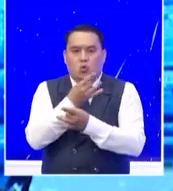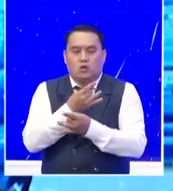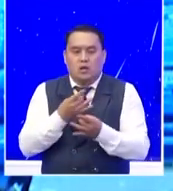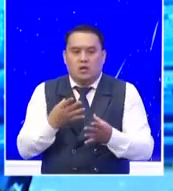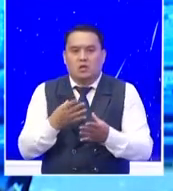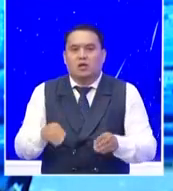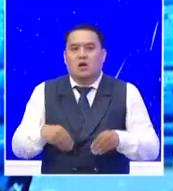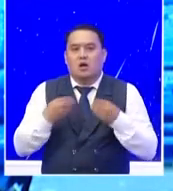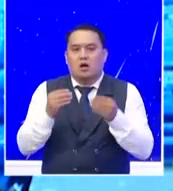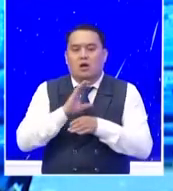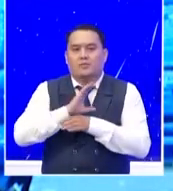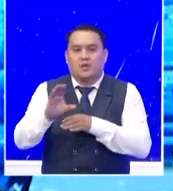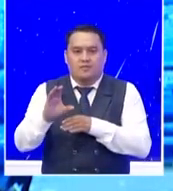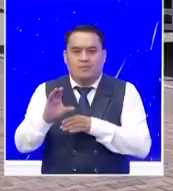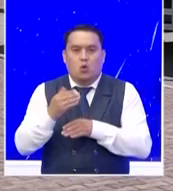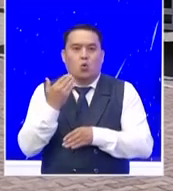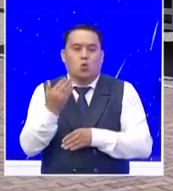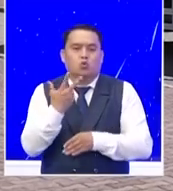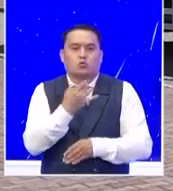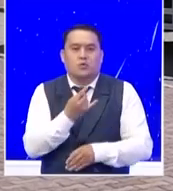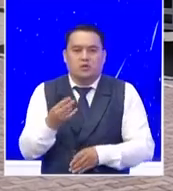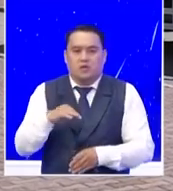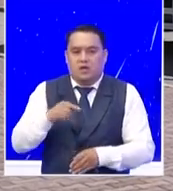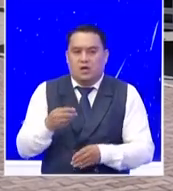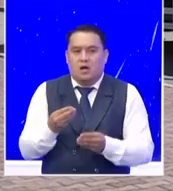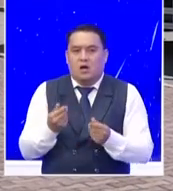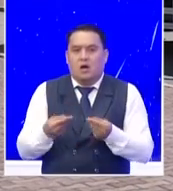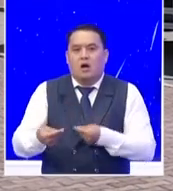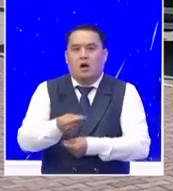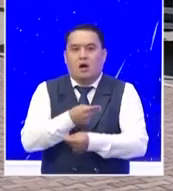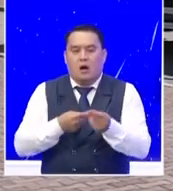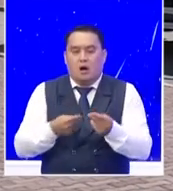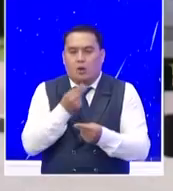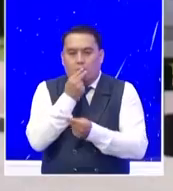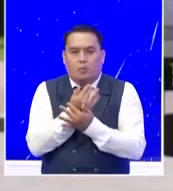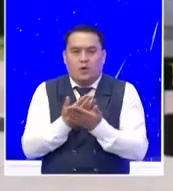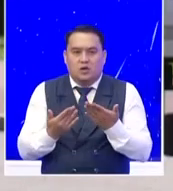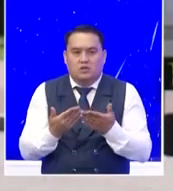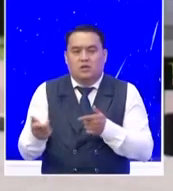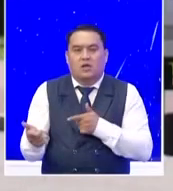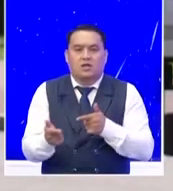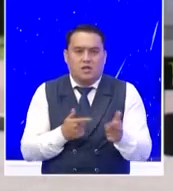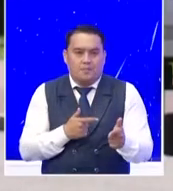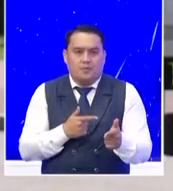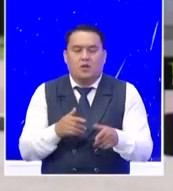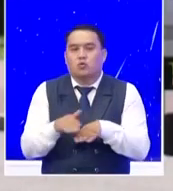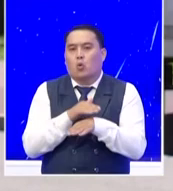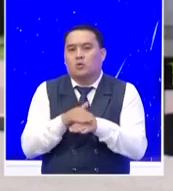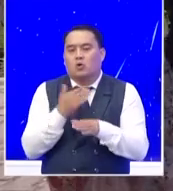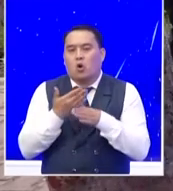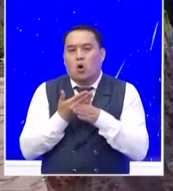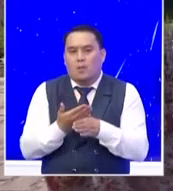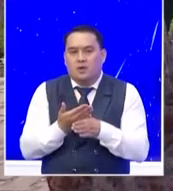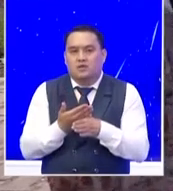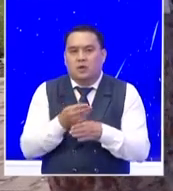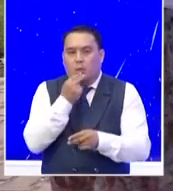орталығының өкілдері ұйытқы болып отыр. Олар 3 миллион теңгеден астам қаржыға азық-түлік себеттерін дайындаған. Қайырымдылық көмектің